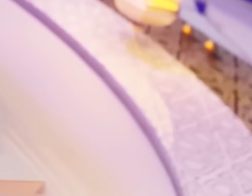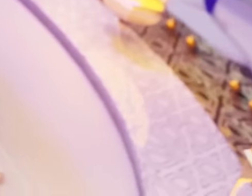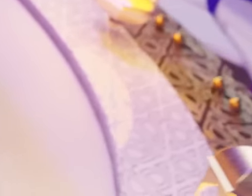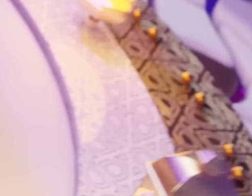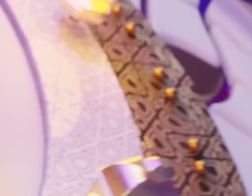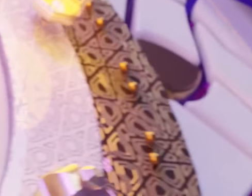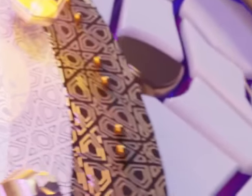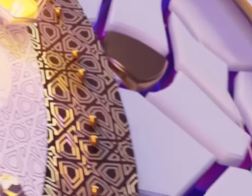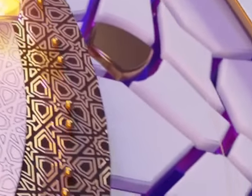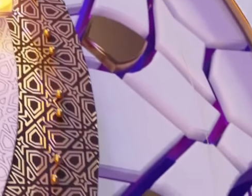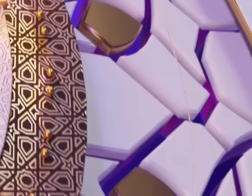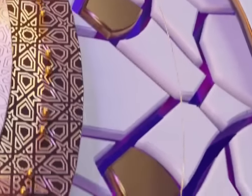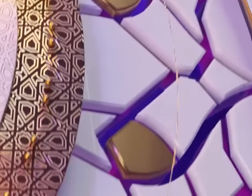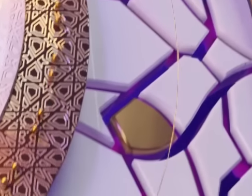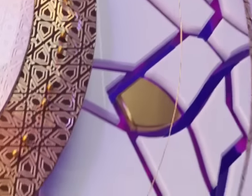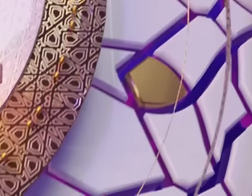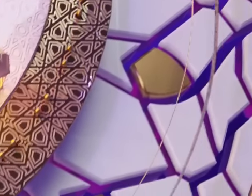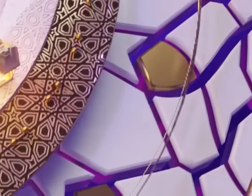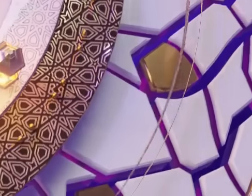rabbal